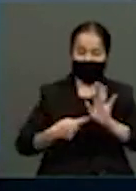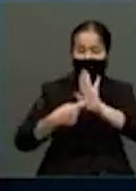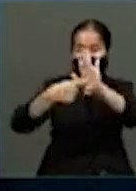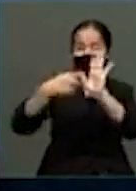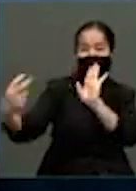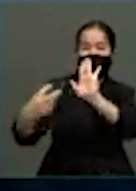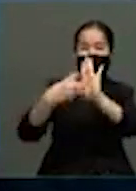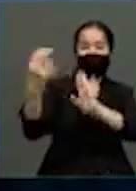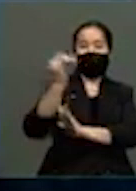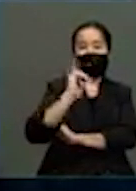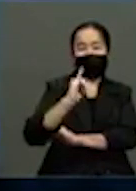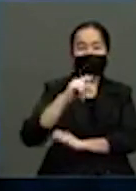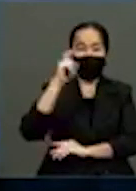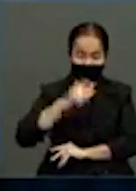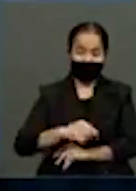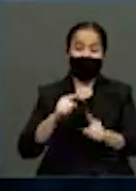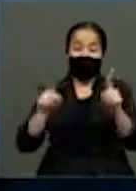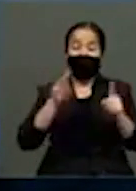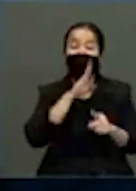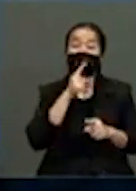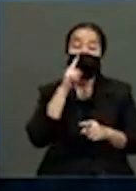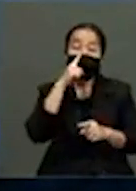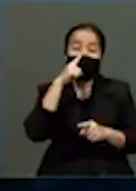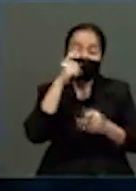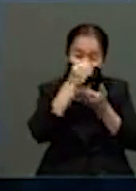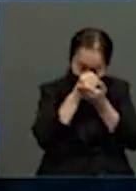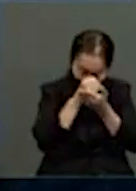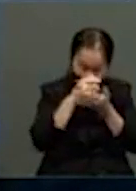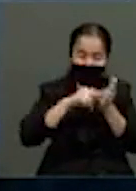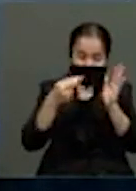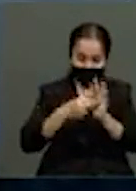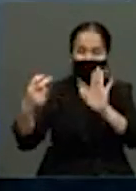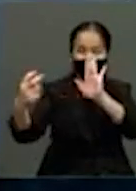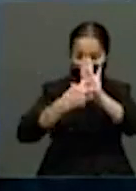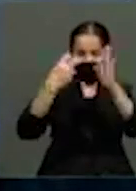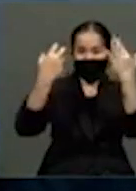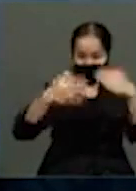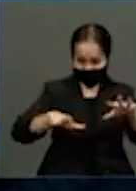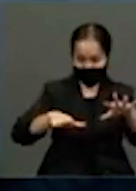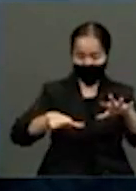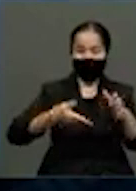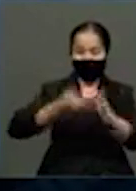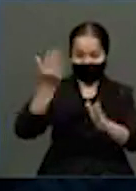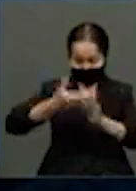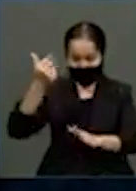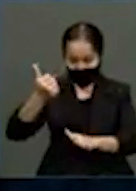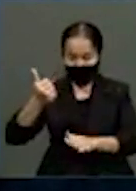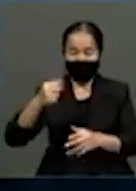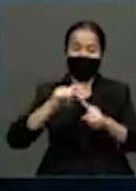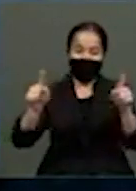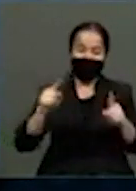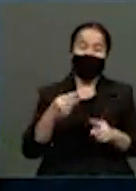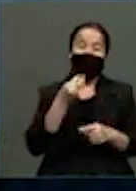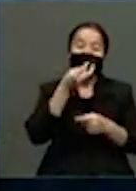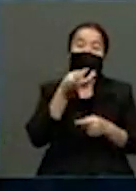จแล็บพูดง่ายๆแล็บนั้นจะต้องได้รับมาตรฐานก่อนนั้นตรงนี้เขาก็ขอสนับสนุนในที่ประชุมก็ให้ทางกรมควบคุมโรคก